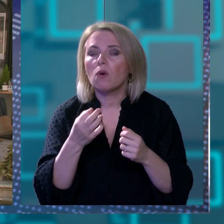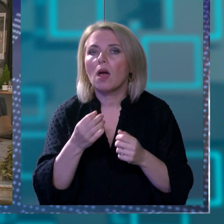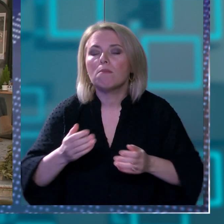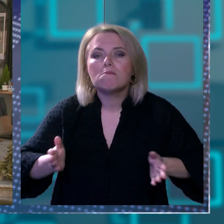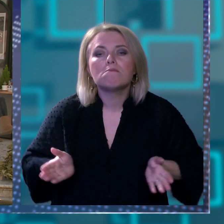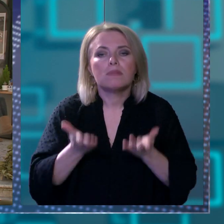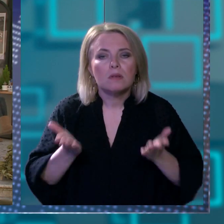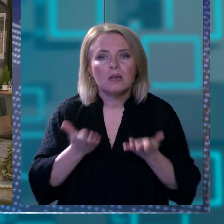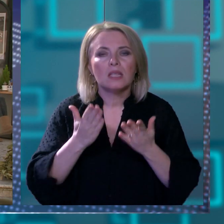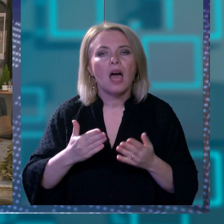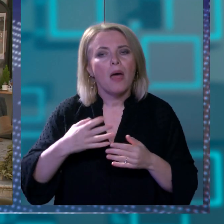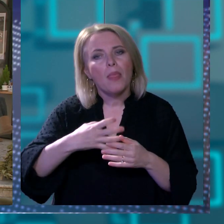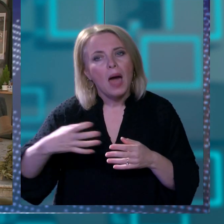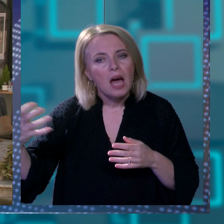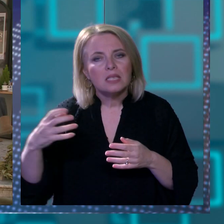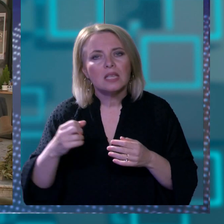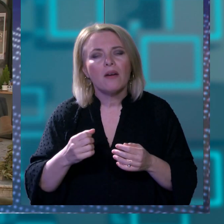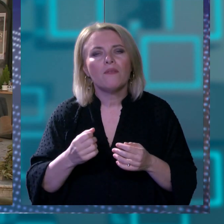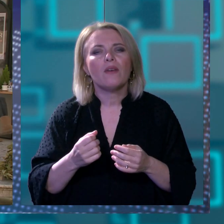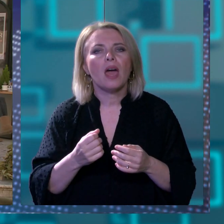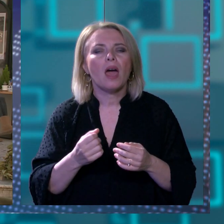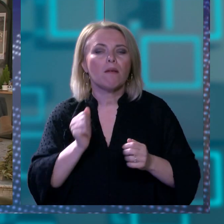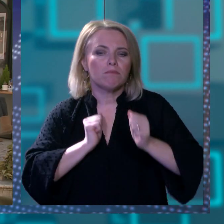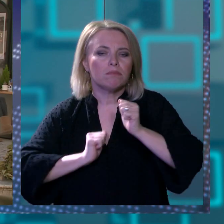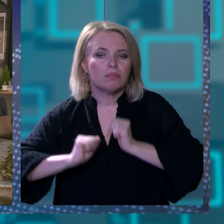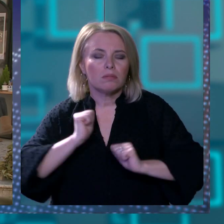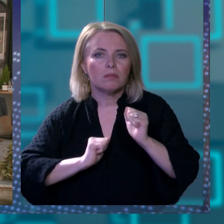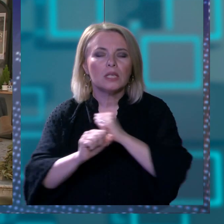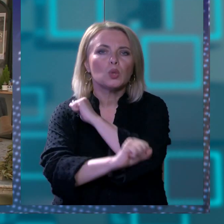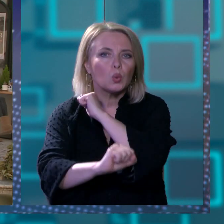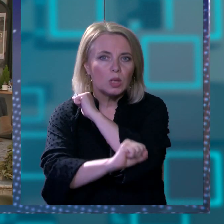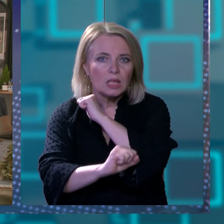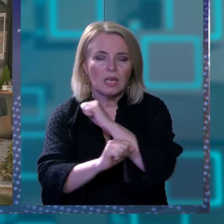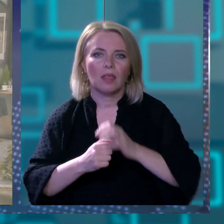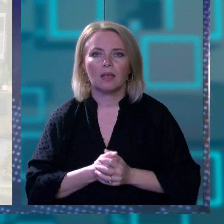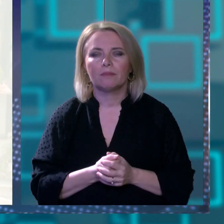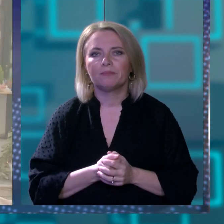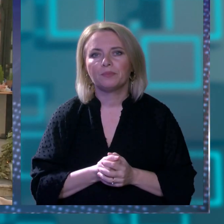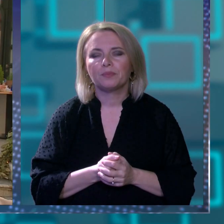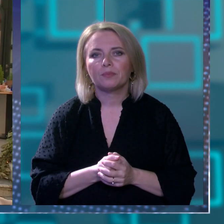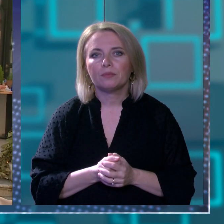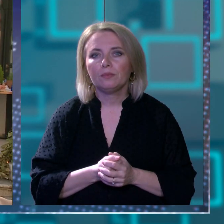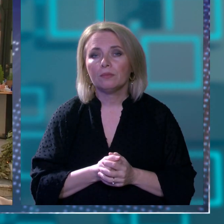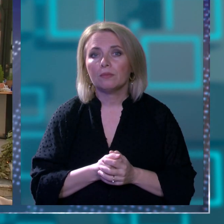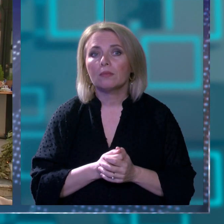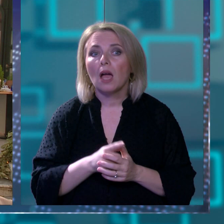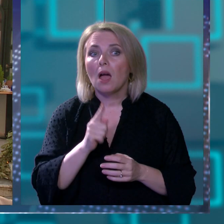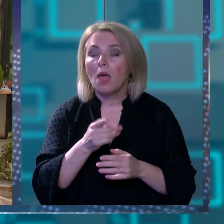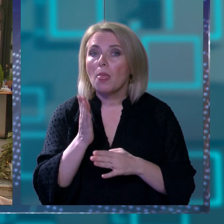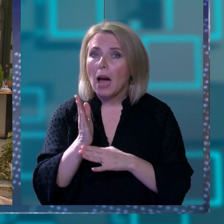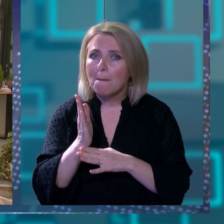tim putem i dalje studiraju vrijedno i u budućnosti rade doprinesu ovom društvom u svojim područjima. Ona je napredni